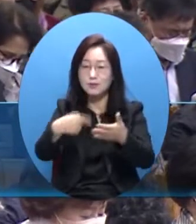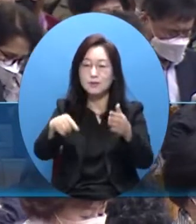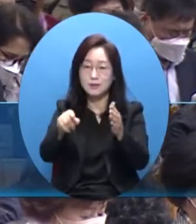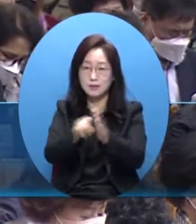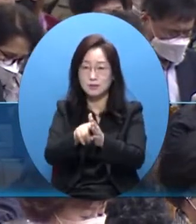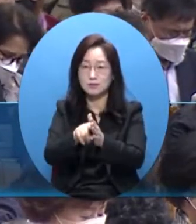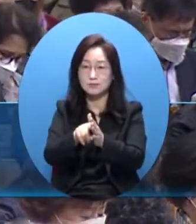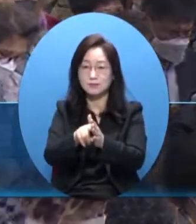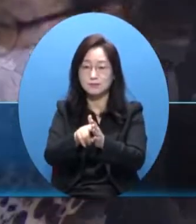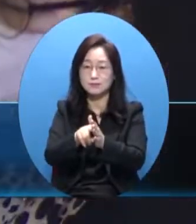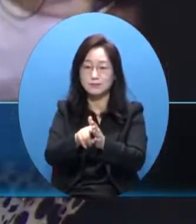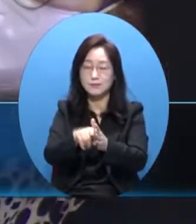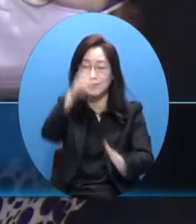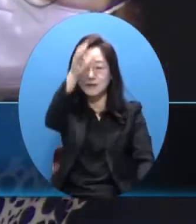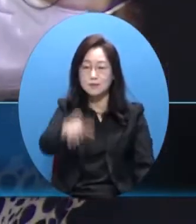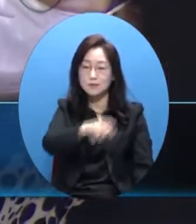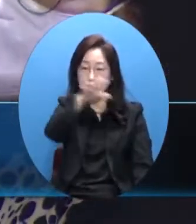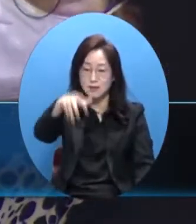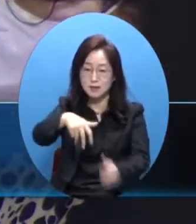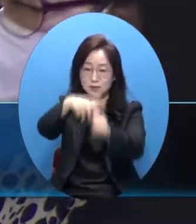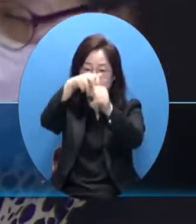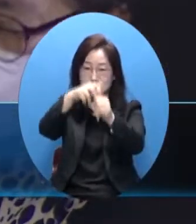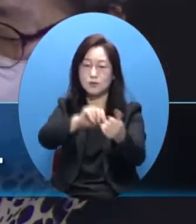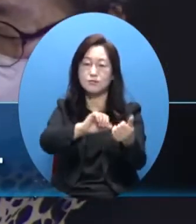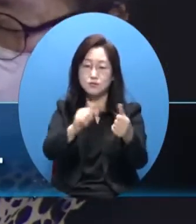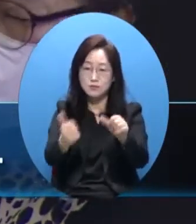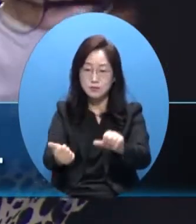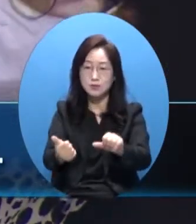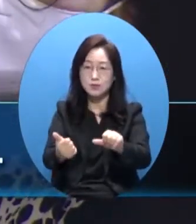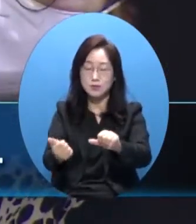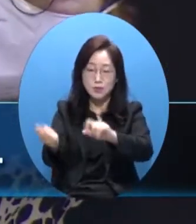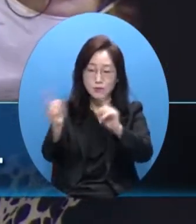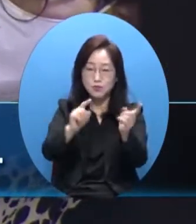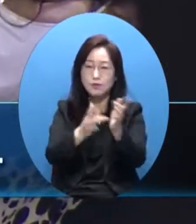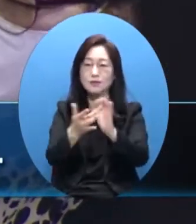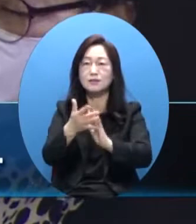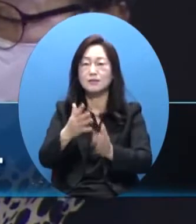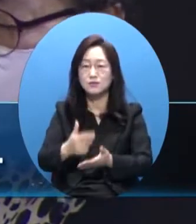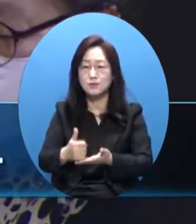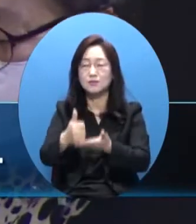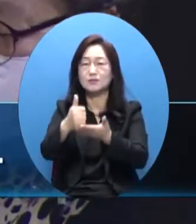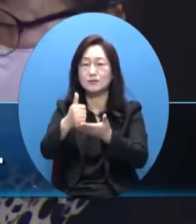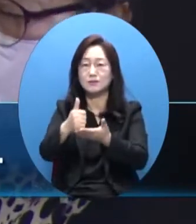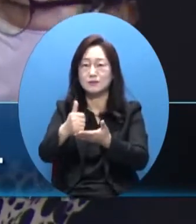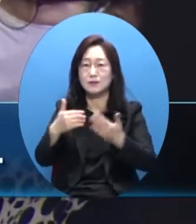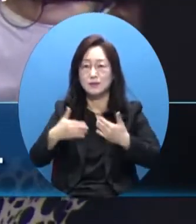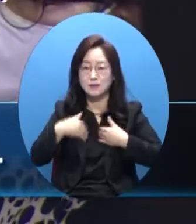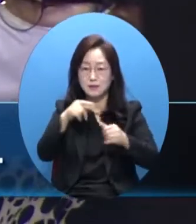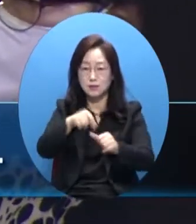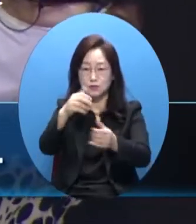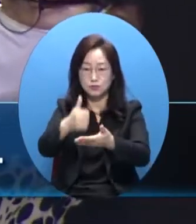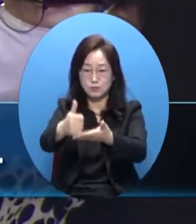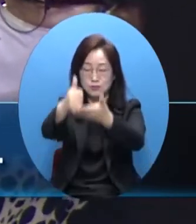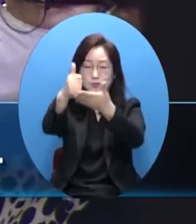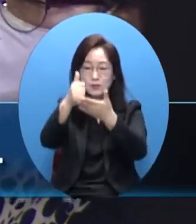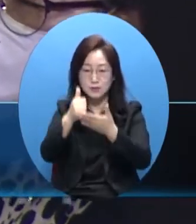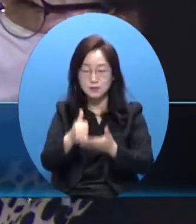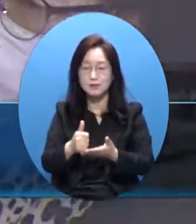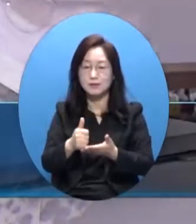위하여 십자가에서 죽으시고 부활하신 예수님을 제 구주로